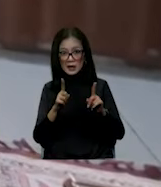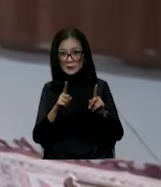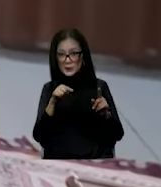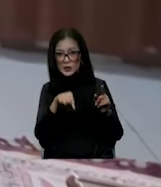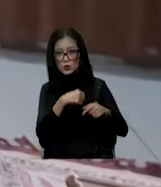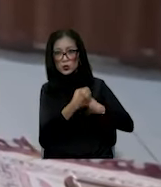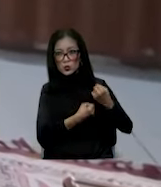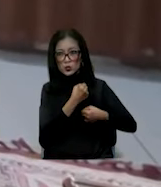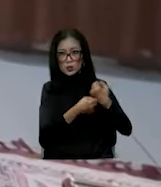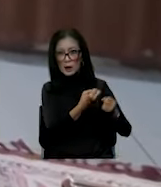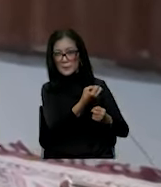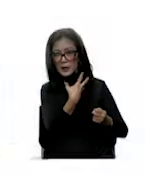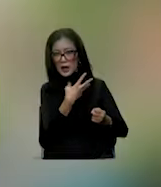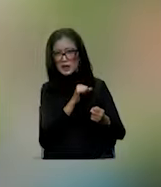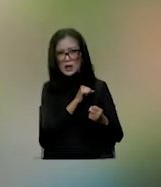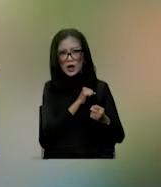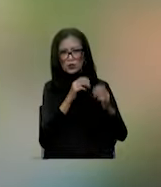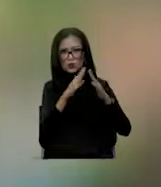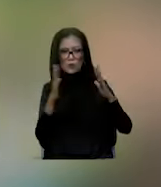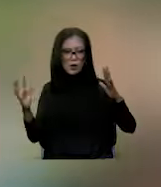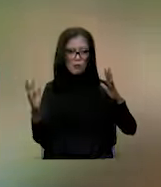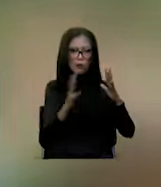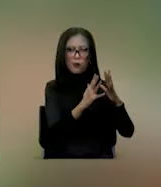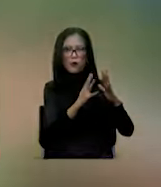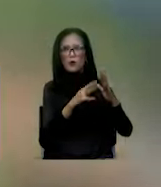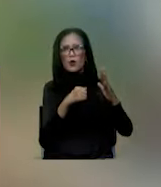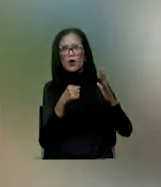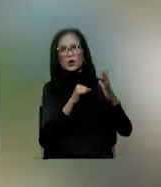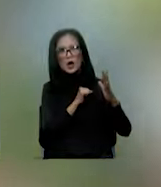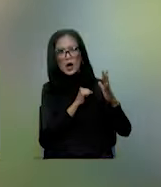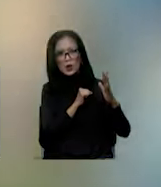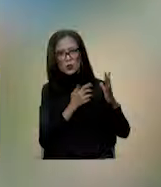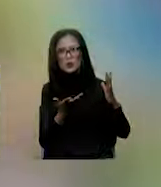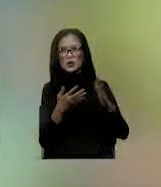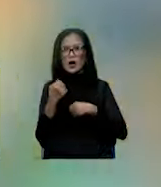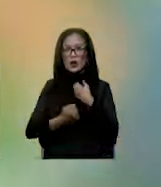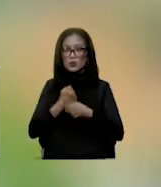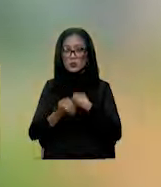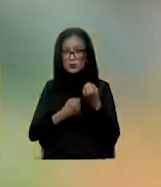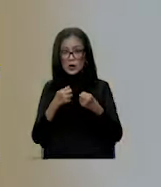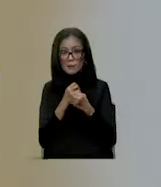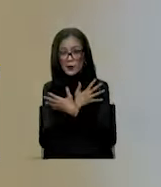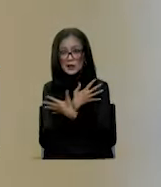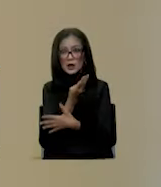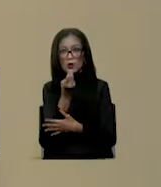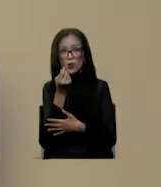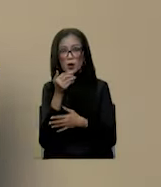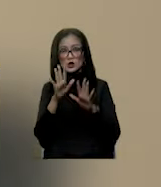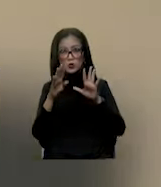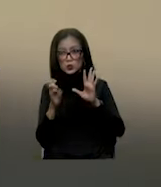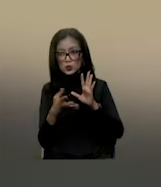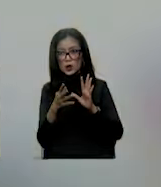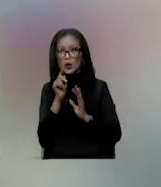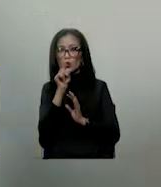nanti rumahnya diamuk masa. Tidak tanggung-tanggung, bos batik ini menyiapkan total puluhan juta rupiah untuk tradisi udik-udikan cukuran